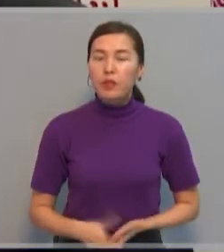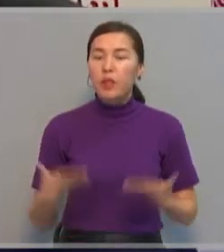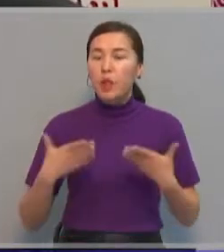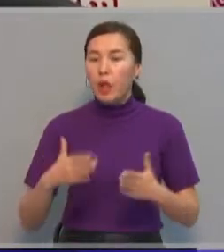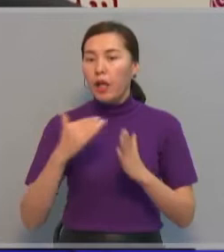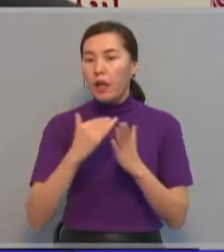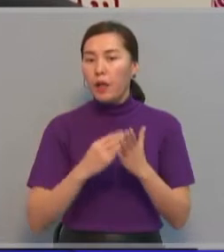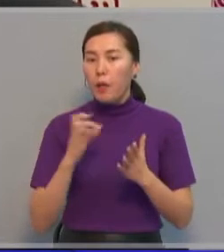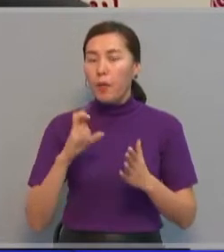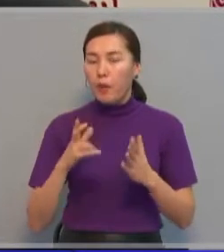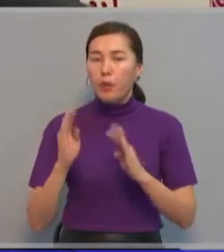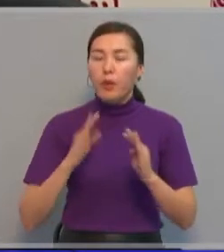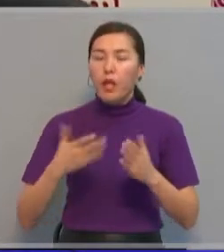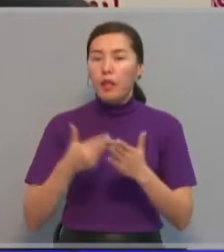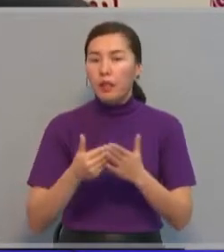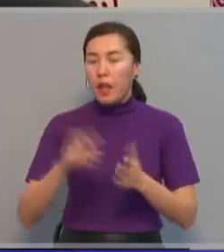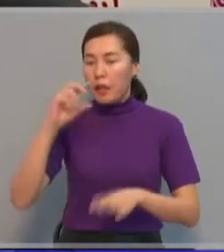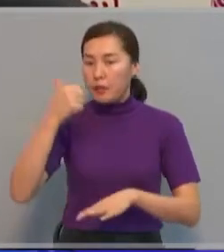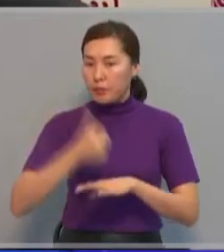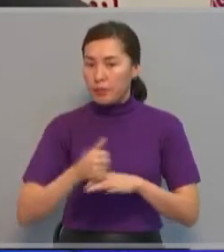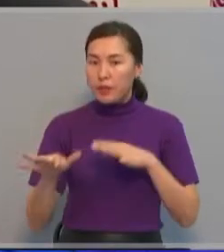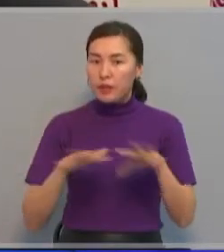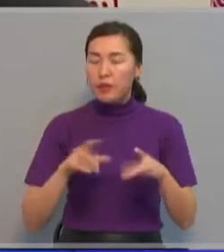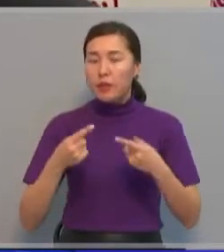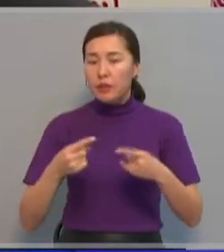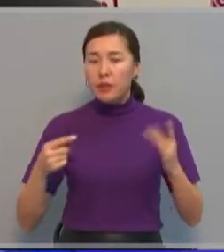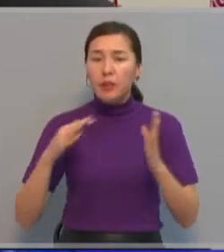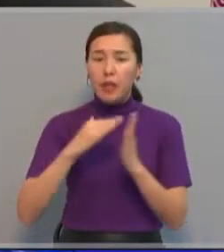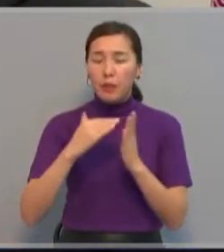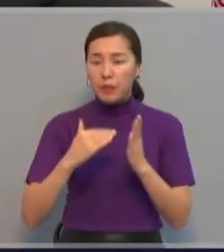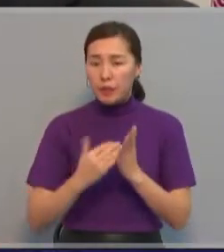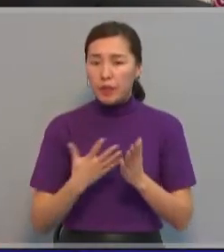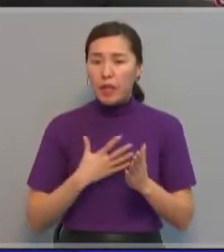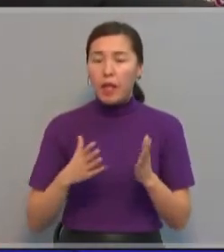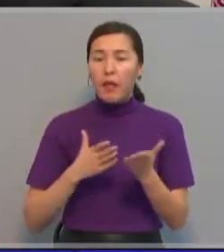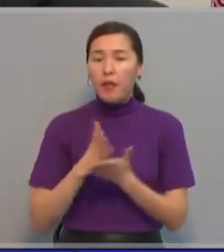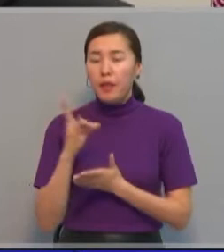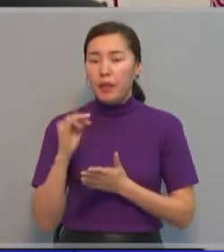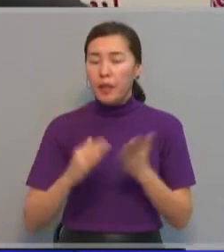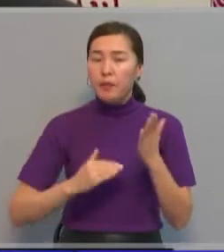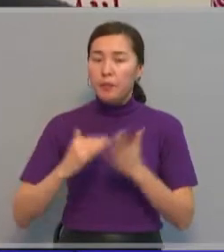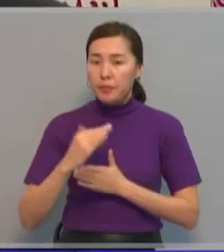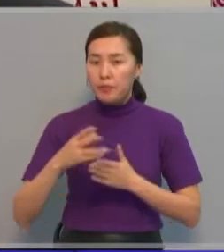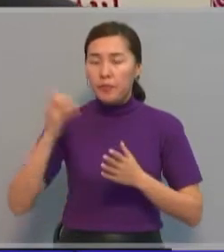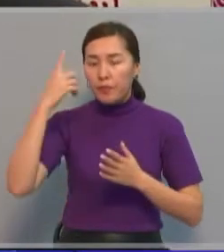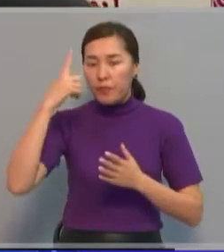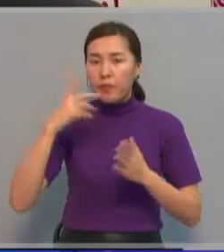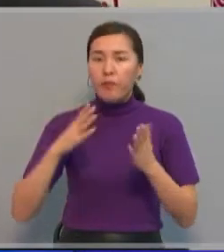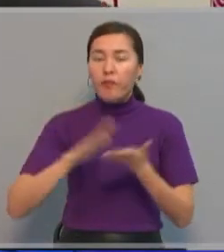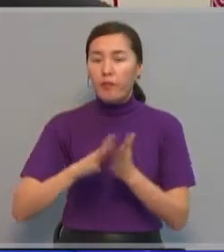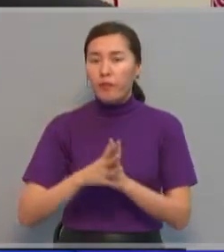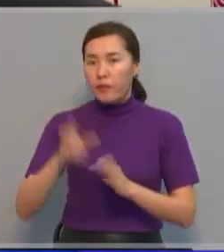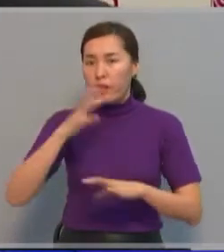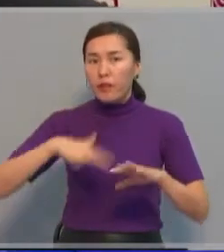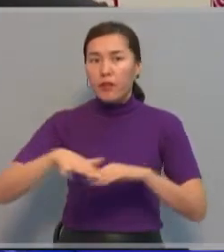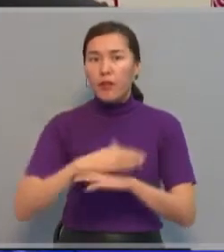Выпускники программы «Булашак», созданные по инициативе Ельбасы, реализуют различные проекты, направленные на повышение интеллектуального потенциала